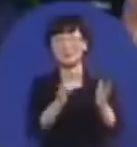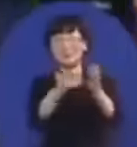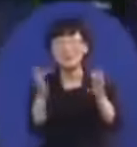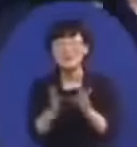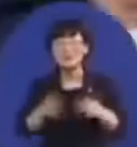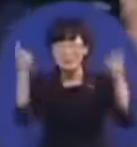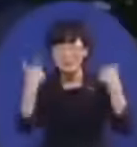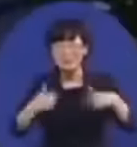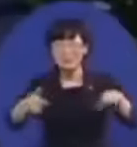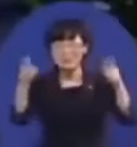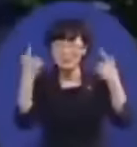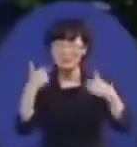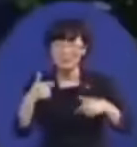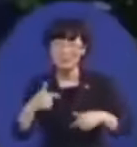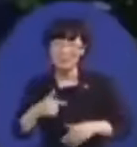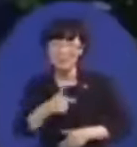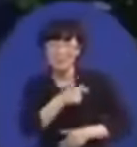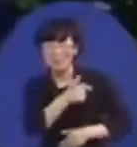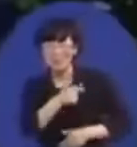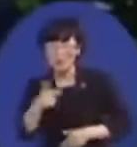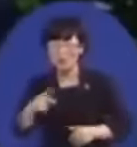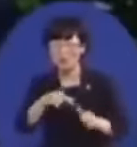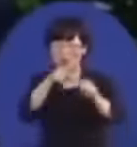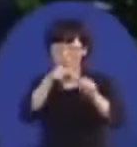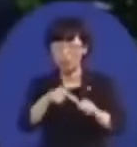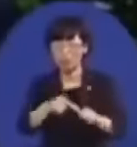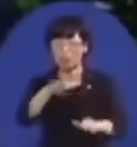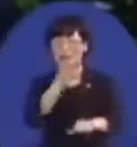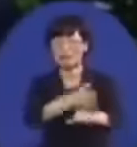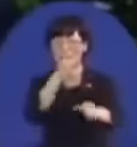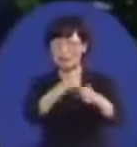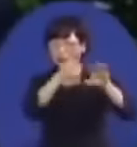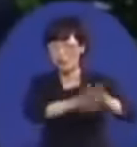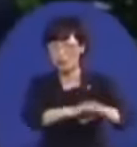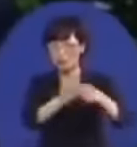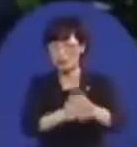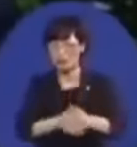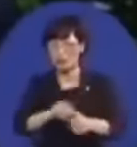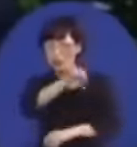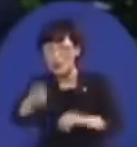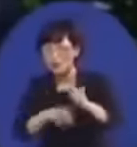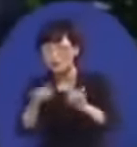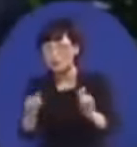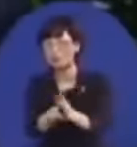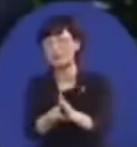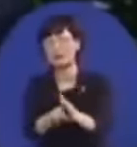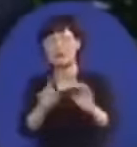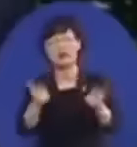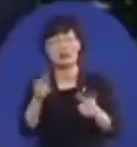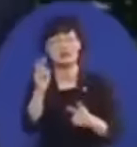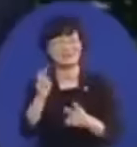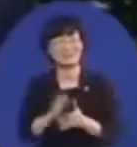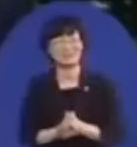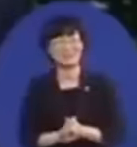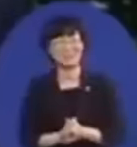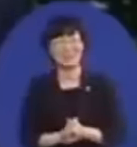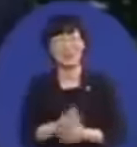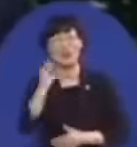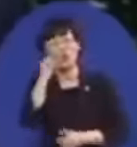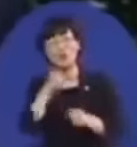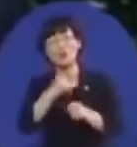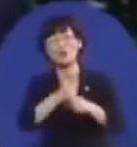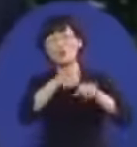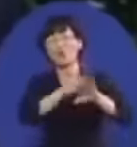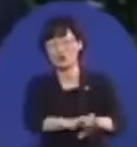예수님이 너무 구원을 간단하게 만들어 놨기 때문에 오히려 사람들이 안 믿는다고. 좀 어렵게 만들어